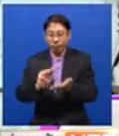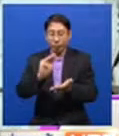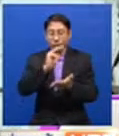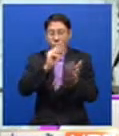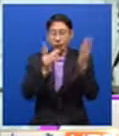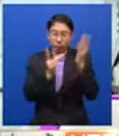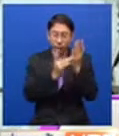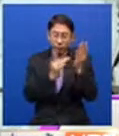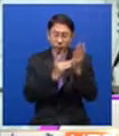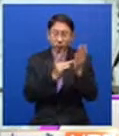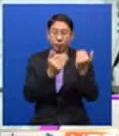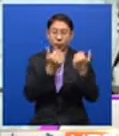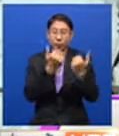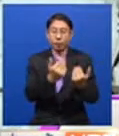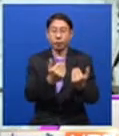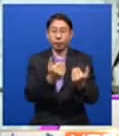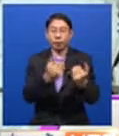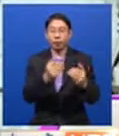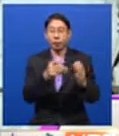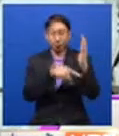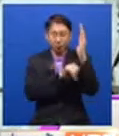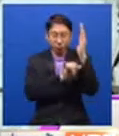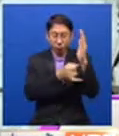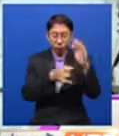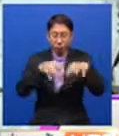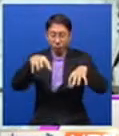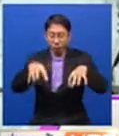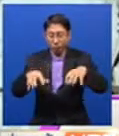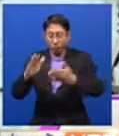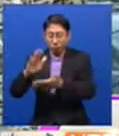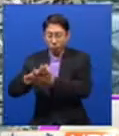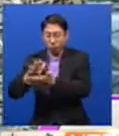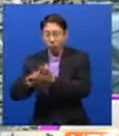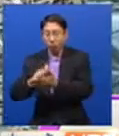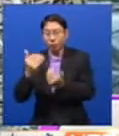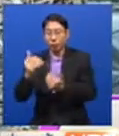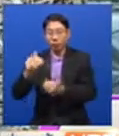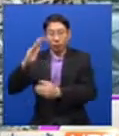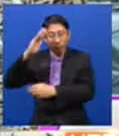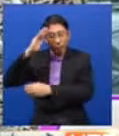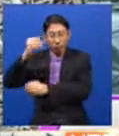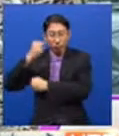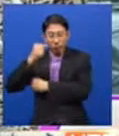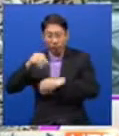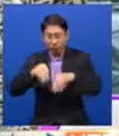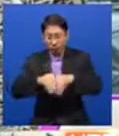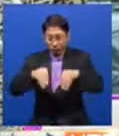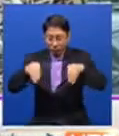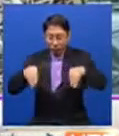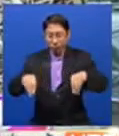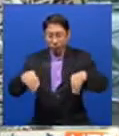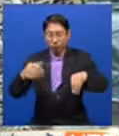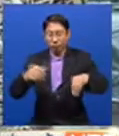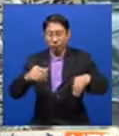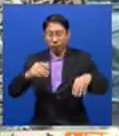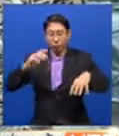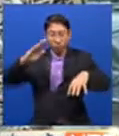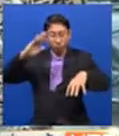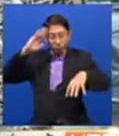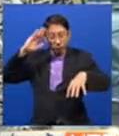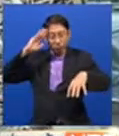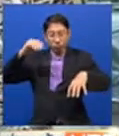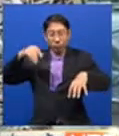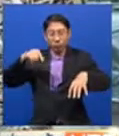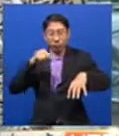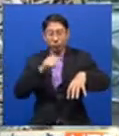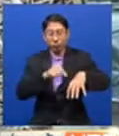ทคโนโลยีราชมงคลรัตนโกสินทร์กับโรงเรียนนาย10ทหารบกแล้วก็อยู่ห่างจากสถานพักฟื้นกองทัพบกสวนสมประดิพั